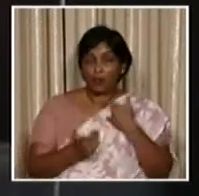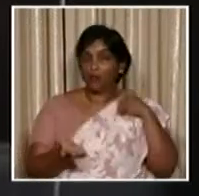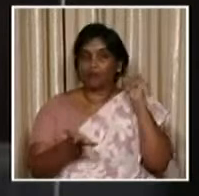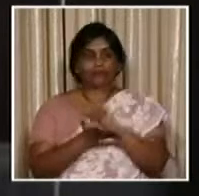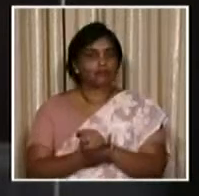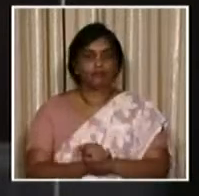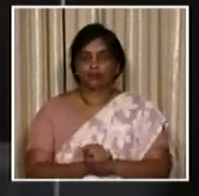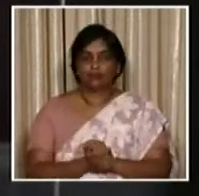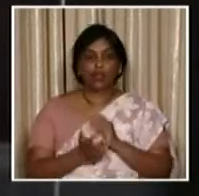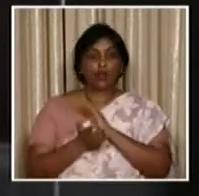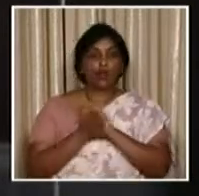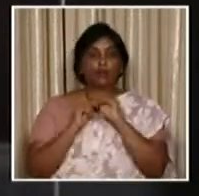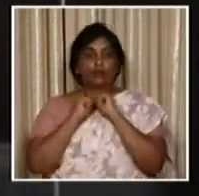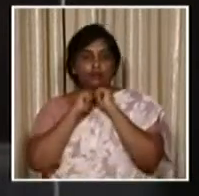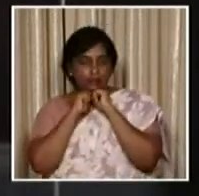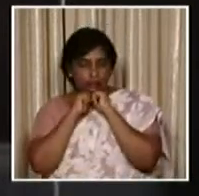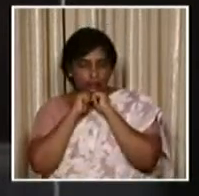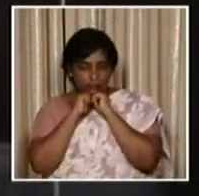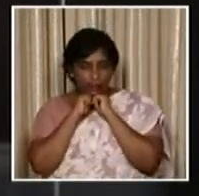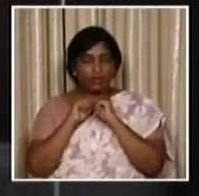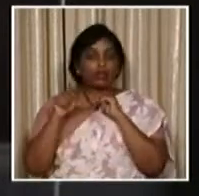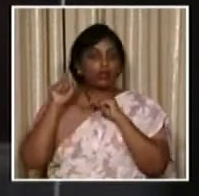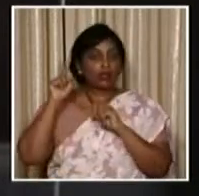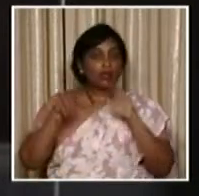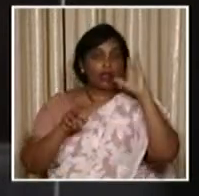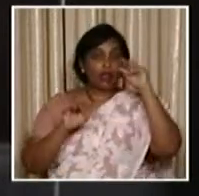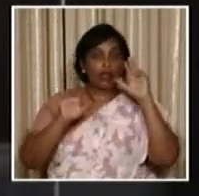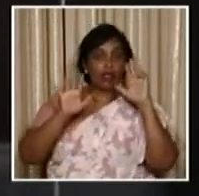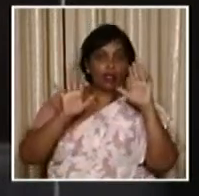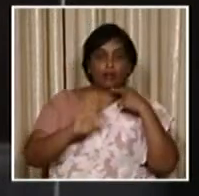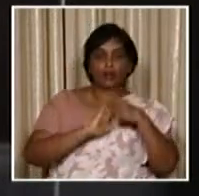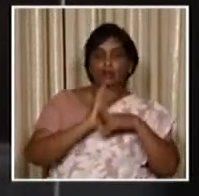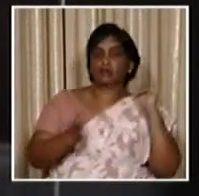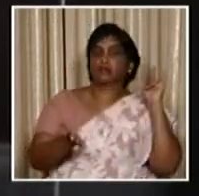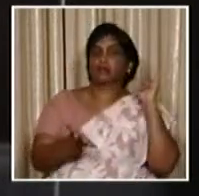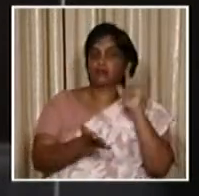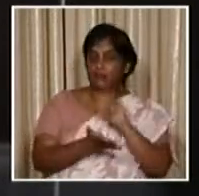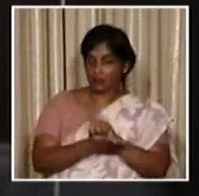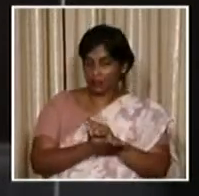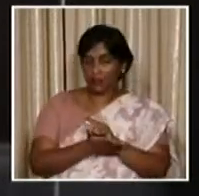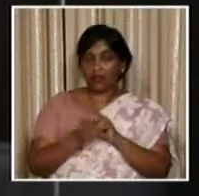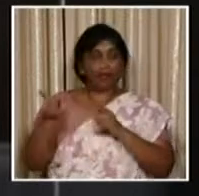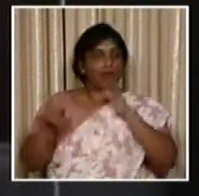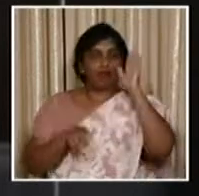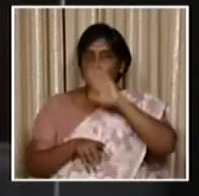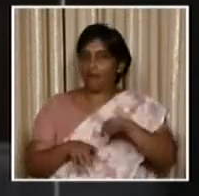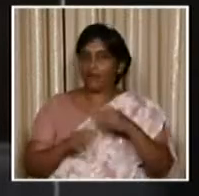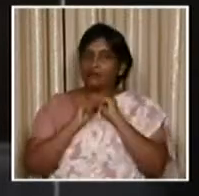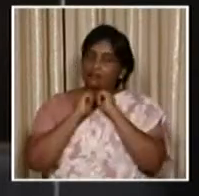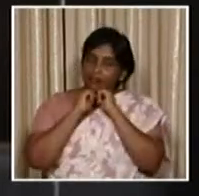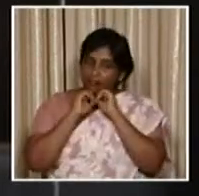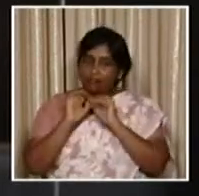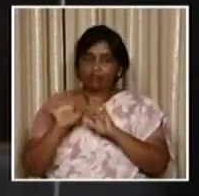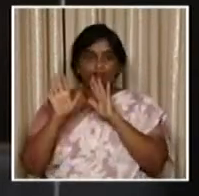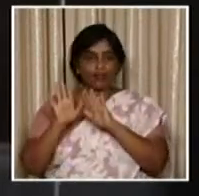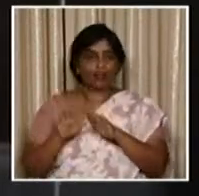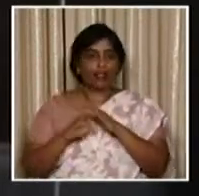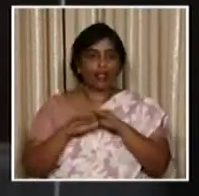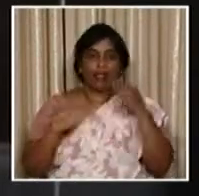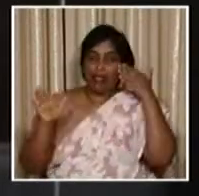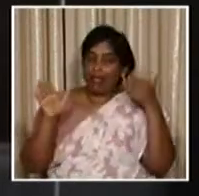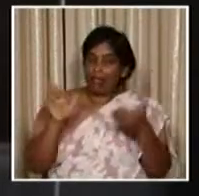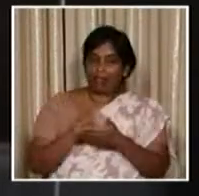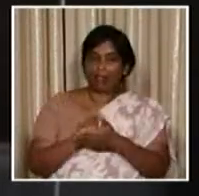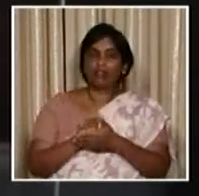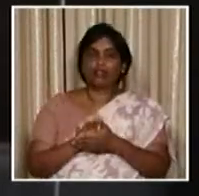නැහැ. හෝටලෙට වෙලා හැංගිලා හිටියා. එහෙන් රෑ 9ට ආවා ශ්‍රීලංකන් ගුවන් යානයක්. ඒකේ ආවෙත් නැහැ හැංගිලා හිටියා. හෙට වෙලා ඇඳට වෙලා